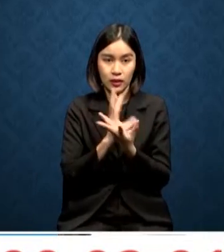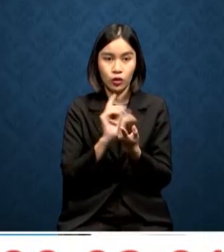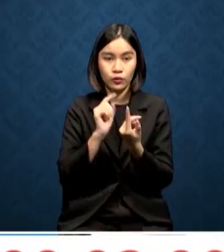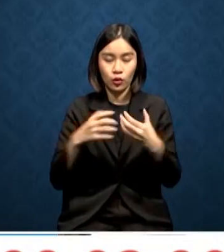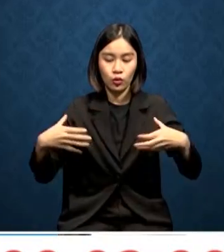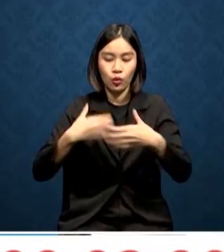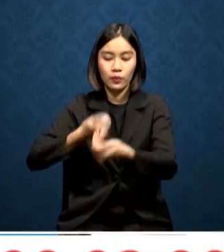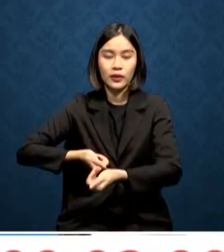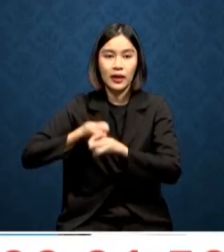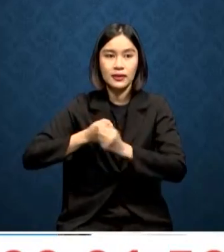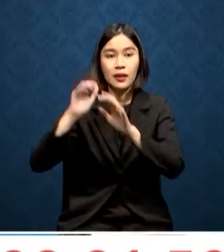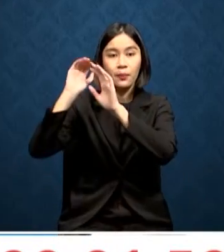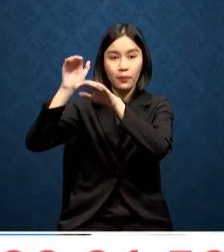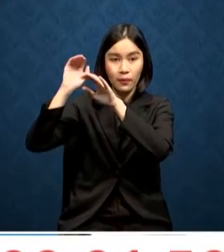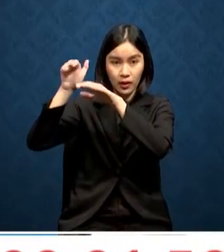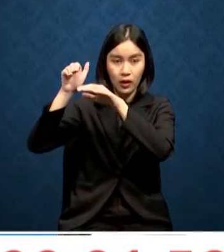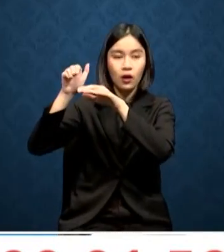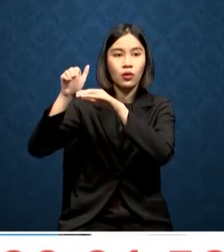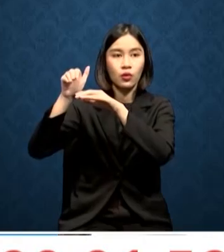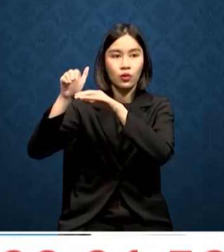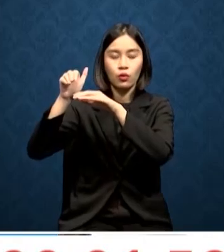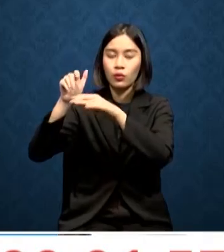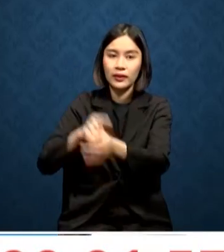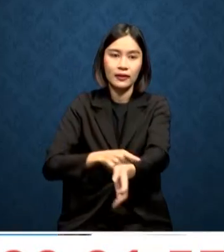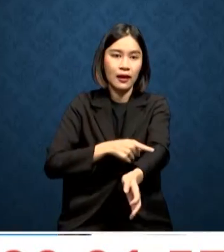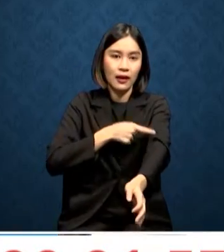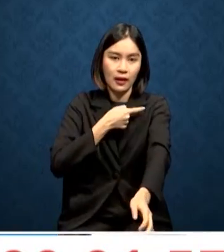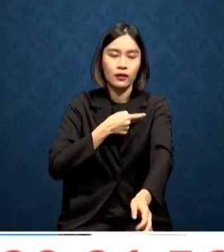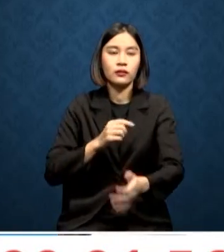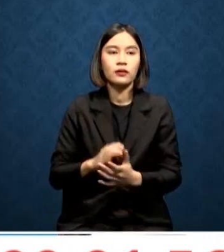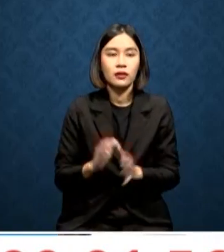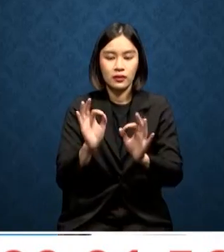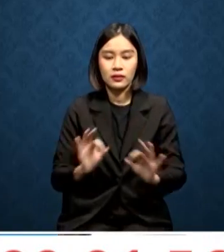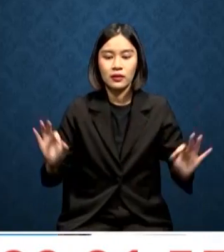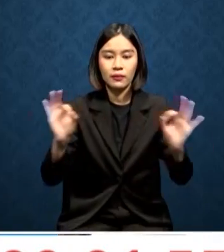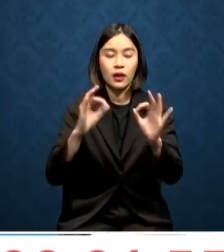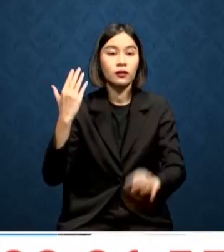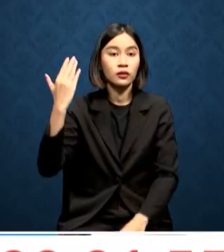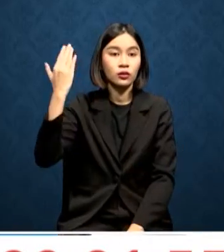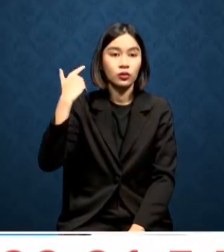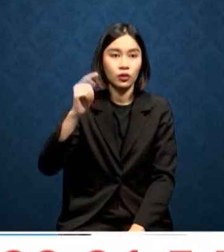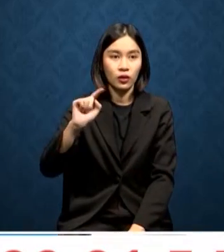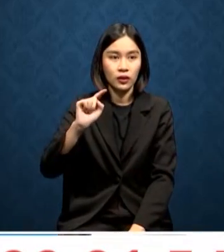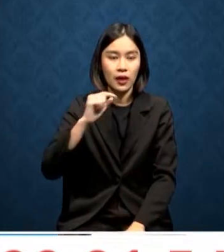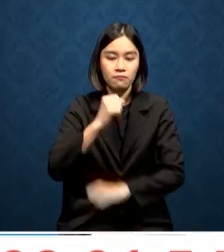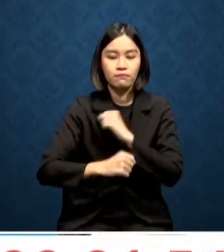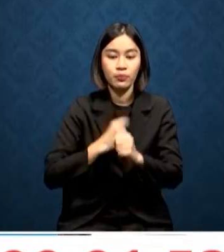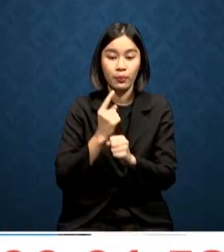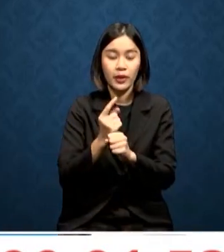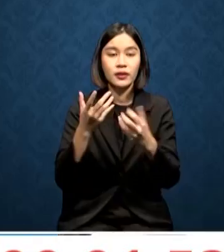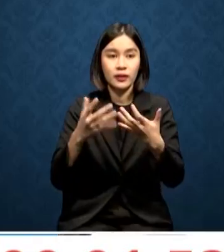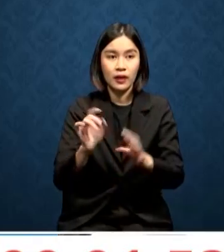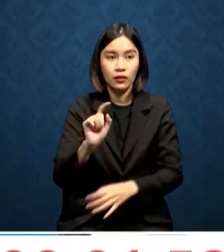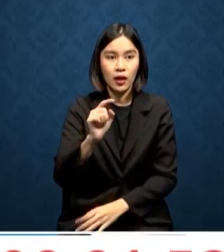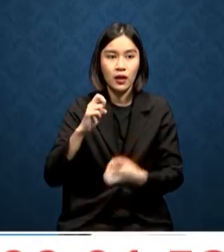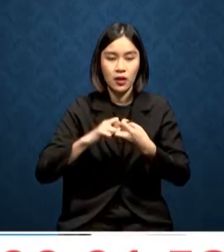ษตรกรสวนมะพร้าวมาอย่างเรียกว่ายาวนานก็ได้ค่ะโดยเฉพาะครั้งหลังนะคะก็กว่า1ปีแล้วอะค่ะที่ว่